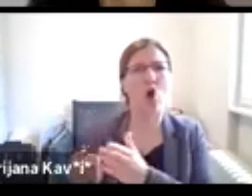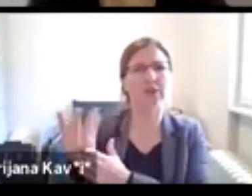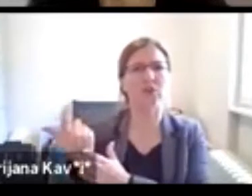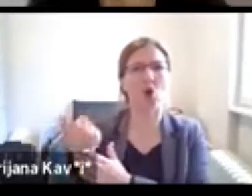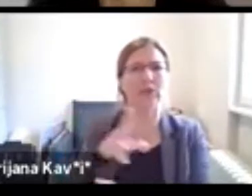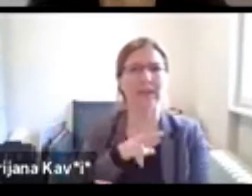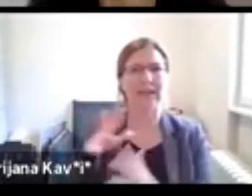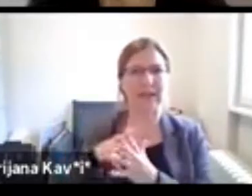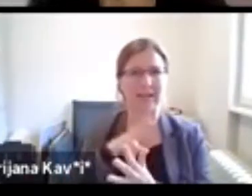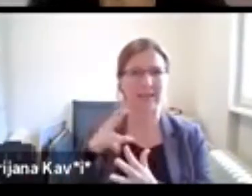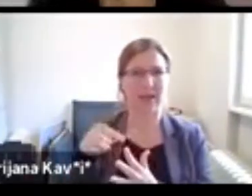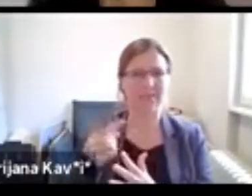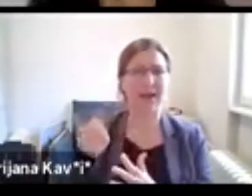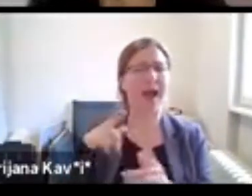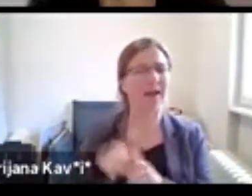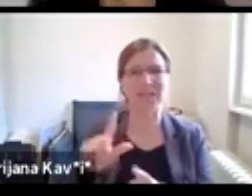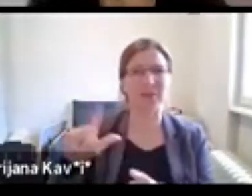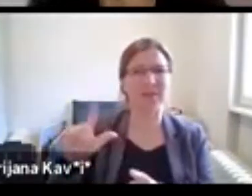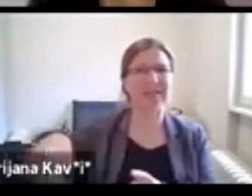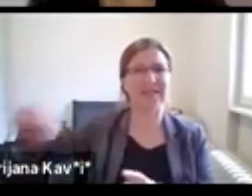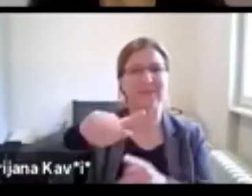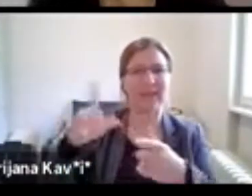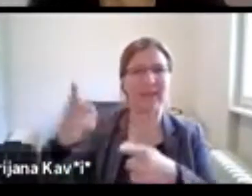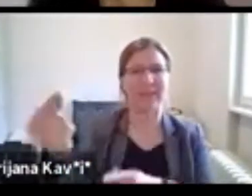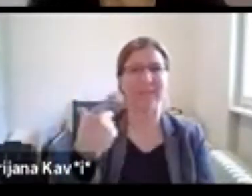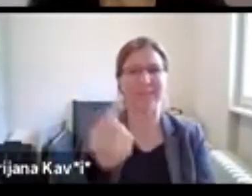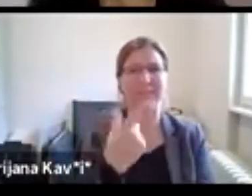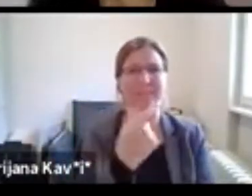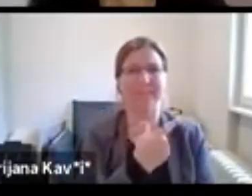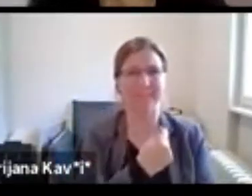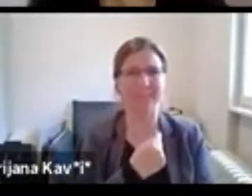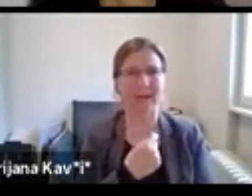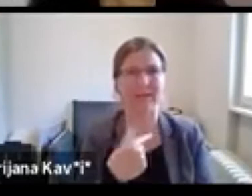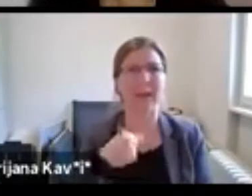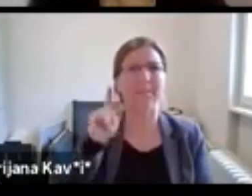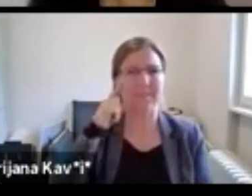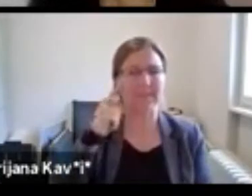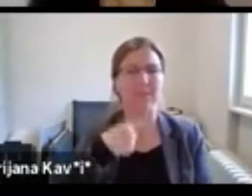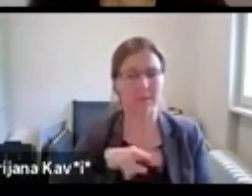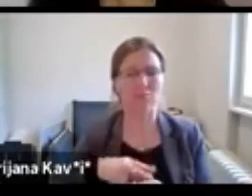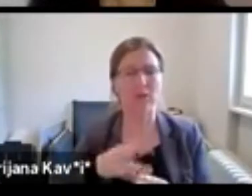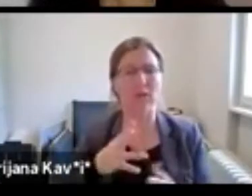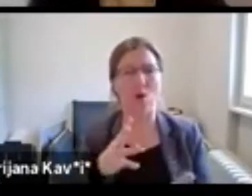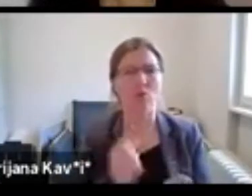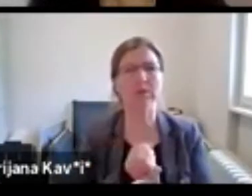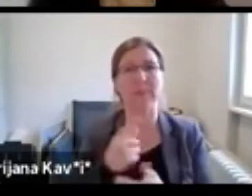svim građanima grada Zagreba koji su pogodili ovom epidemijom, mislim da ćemo mi to izgurati,